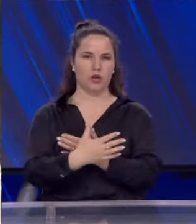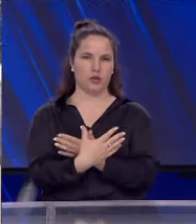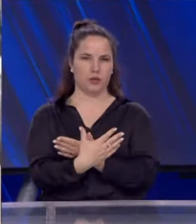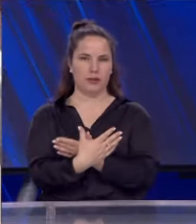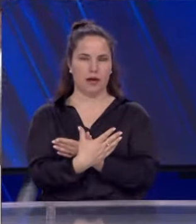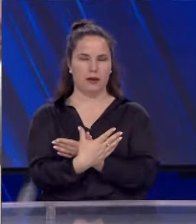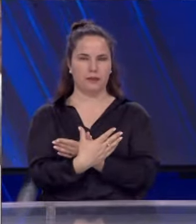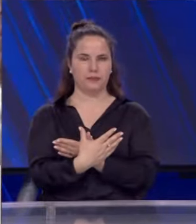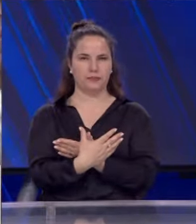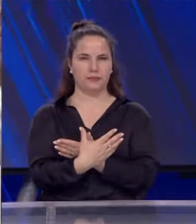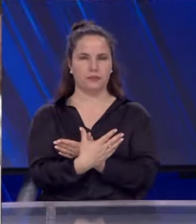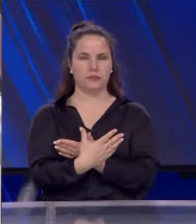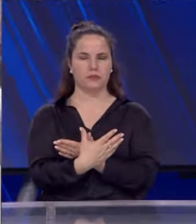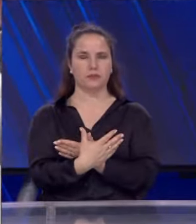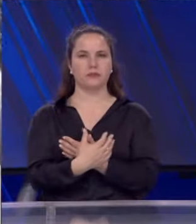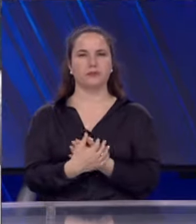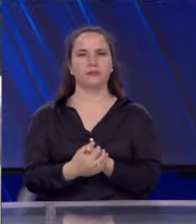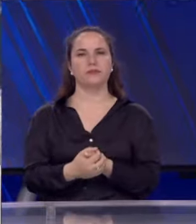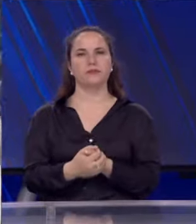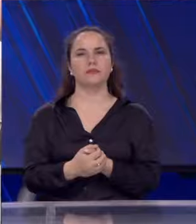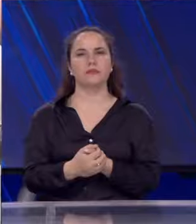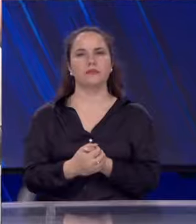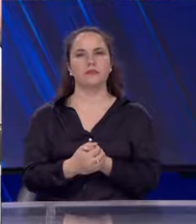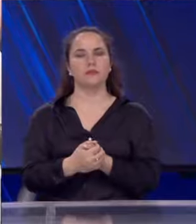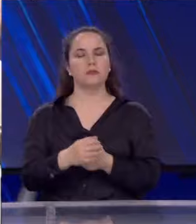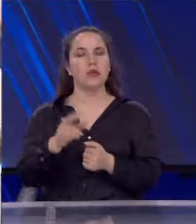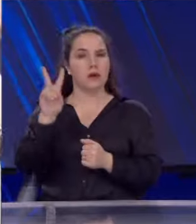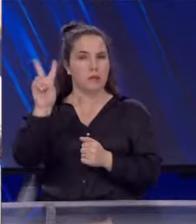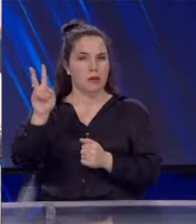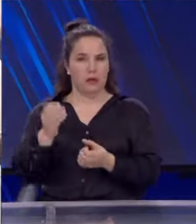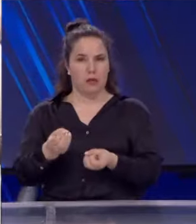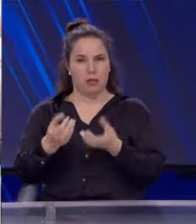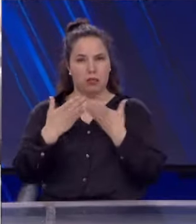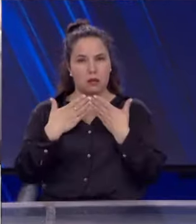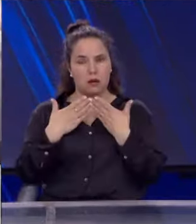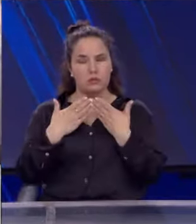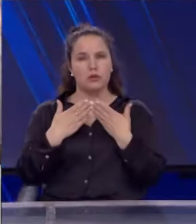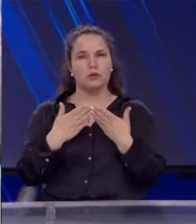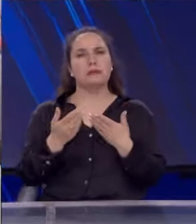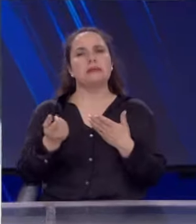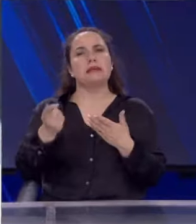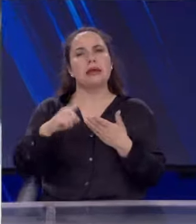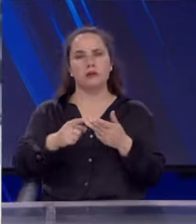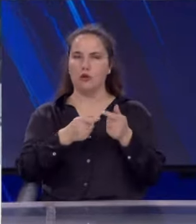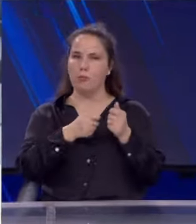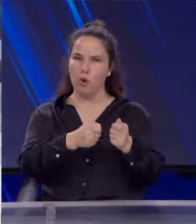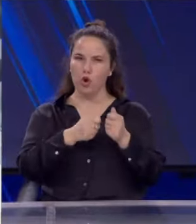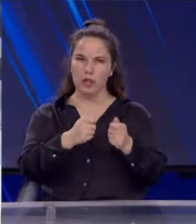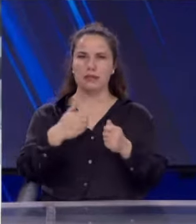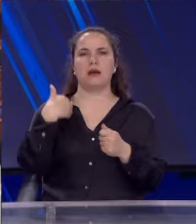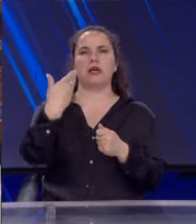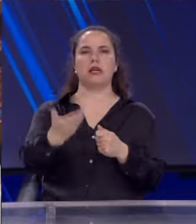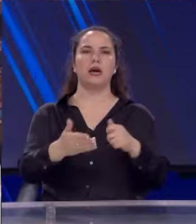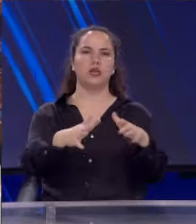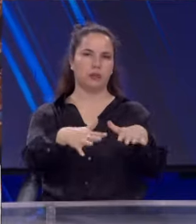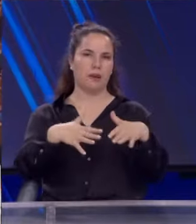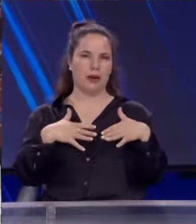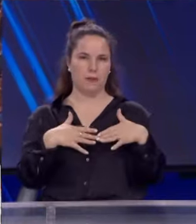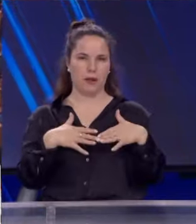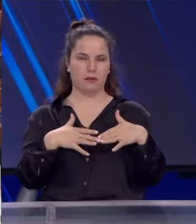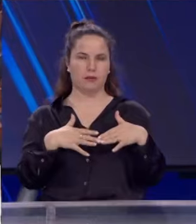drejtat kushtetuese të opozitës. Burime pran PD-s të drejtuar nga Sali Berisha shërojnë se protesta do të zhvillohet jashtë sallës së seancave